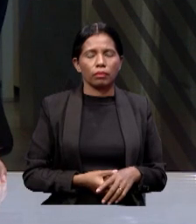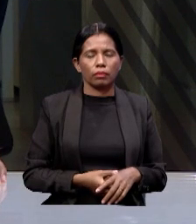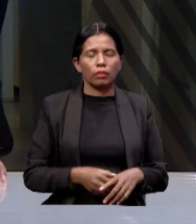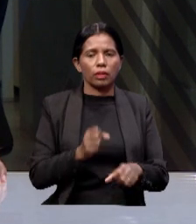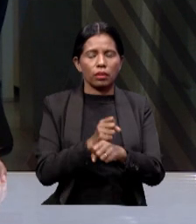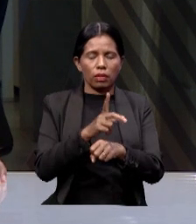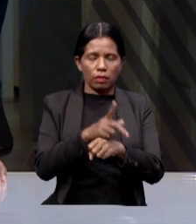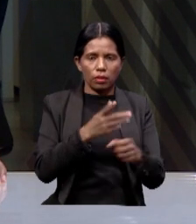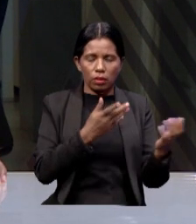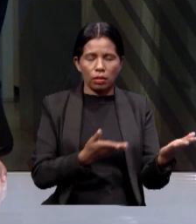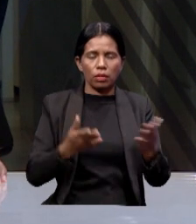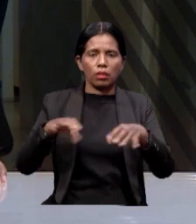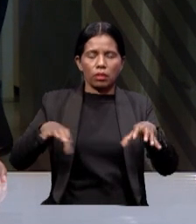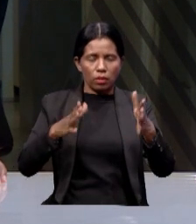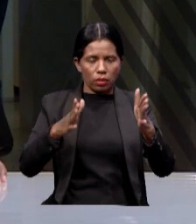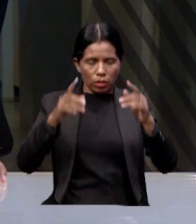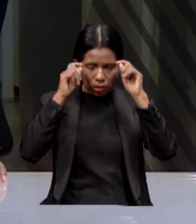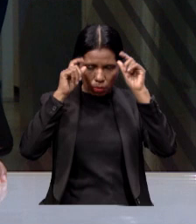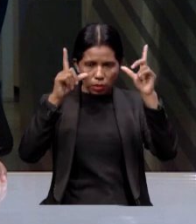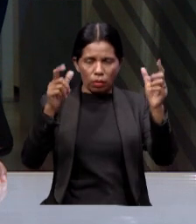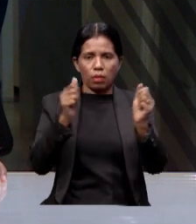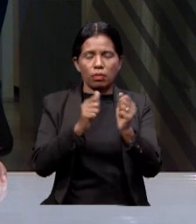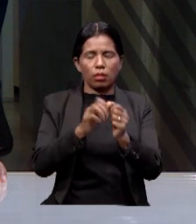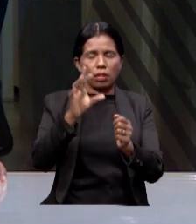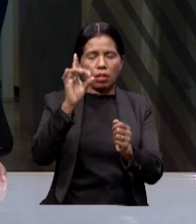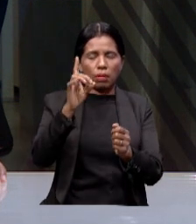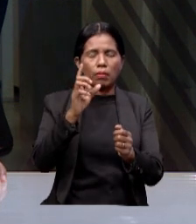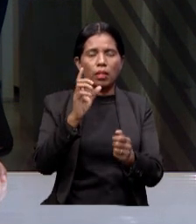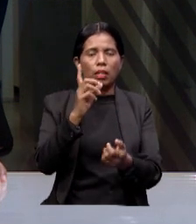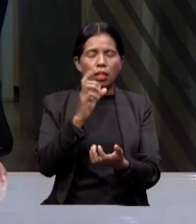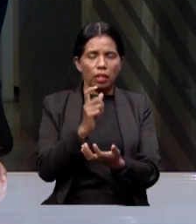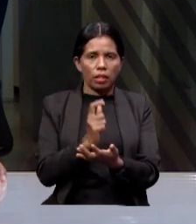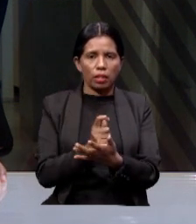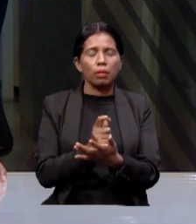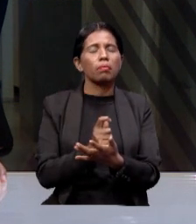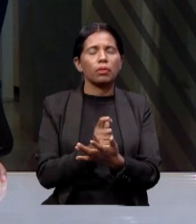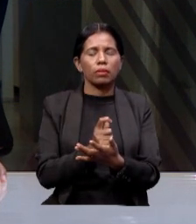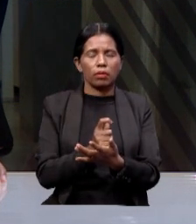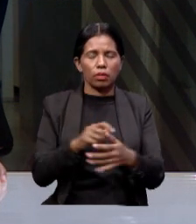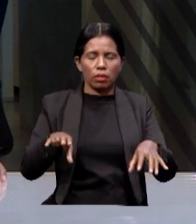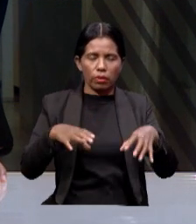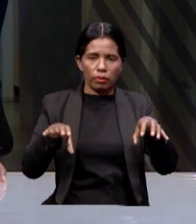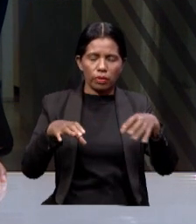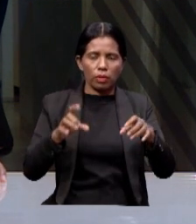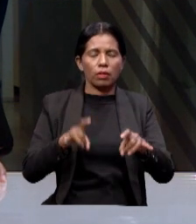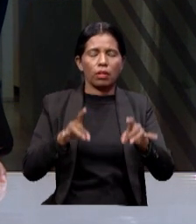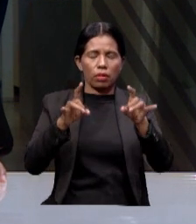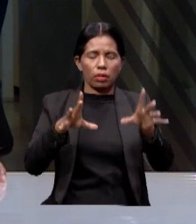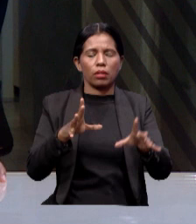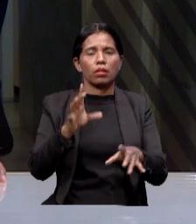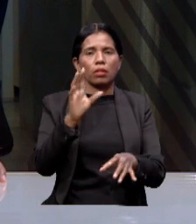se fopese a rukatan trabador timoruan rihun walu ba servisu ya Australia, no rihun ida resin ba Korea Sul iha